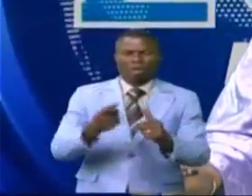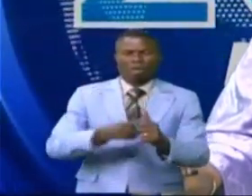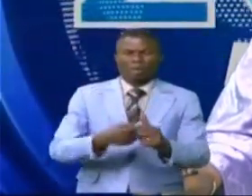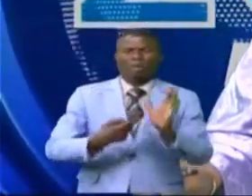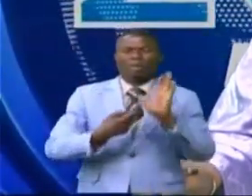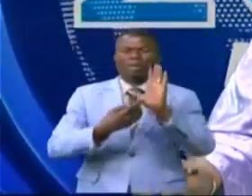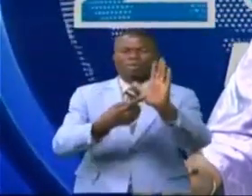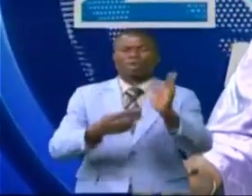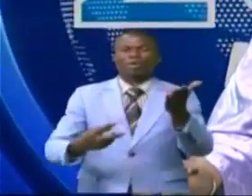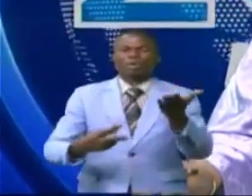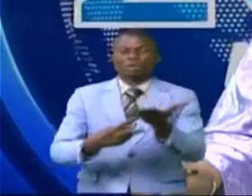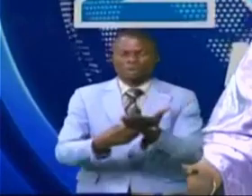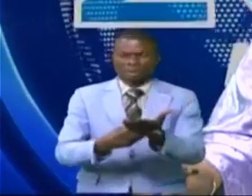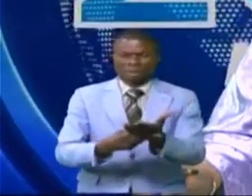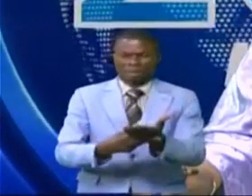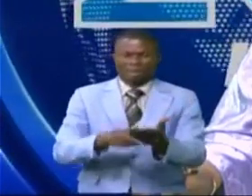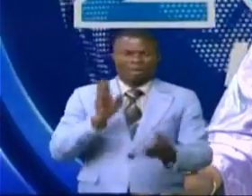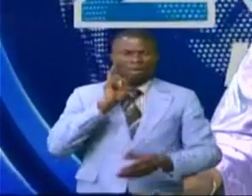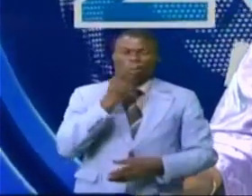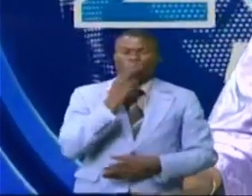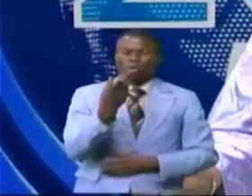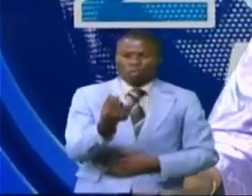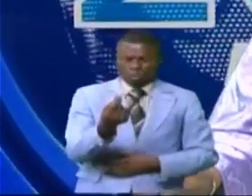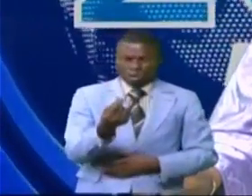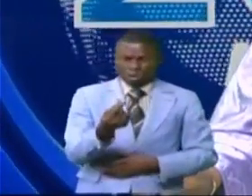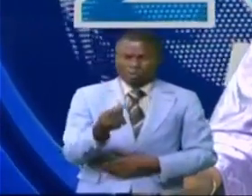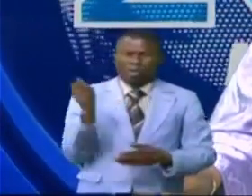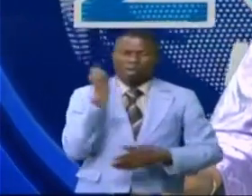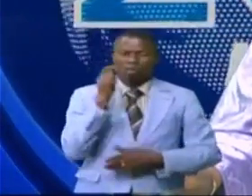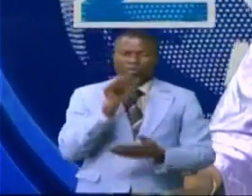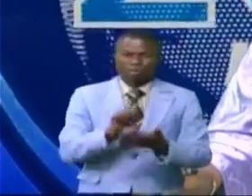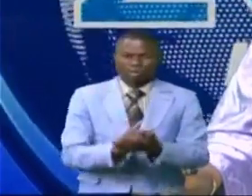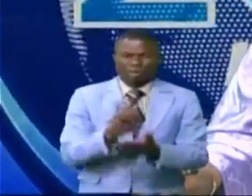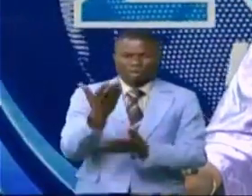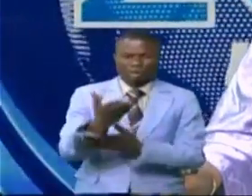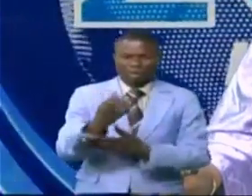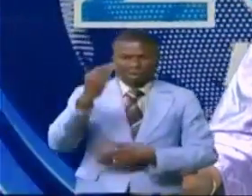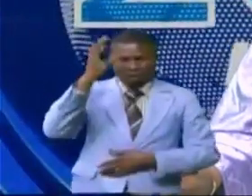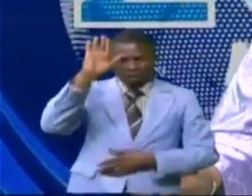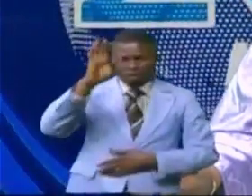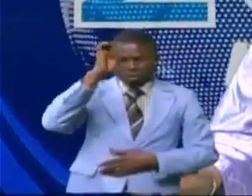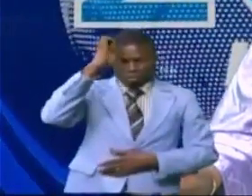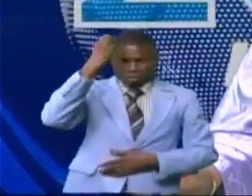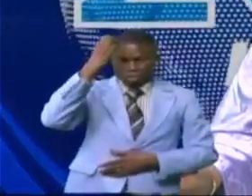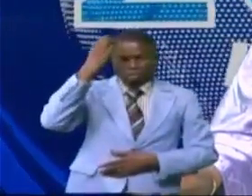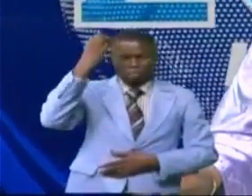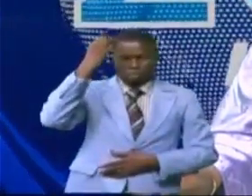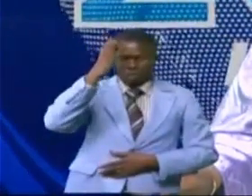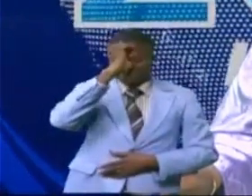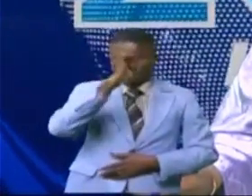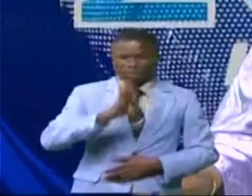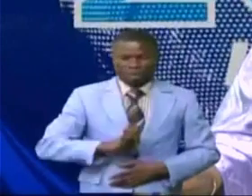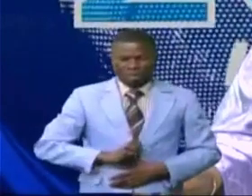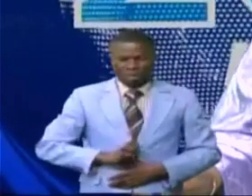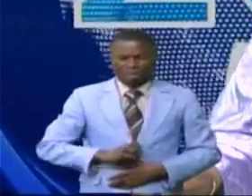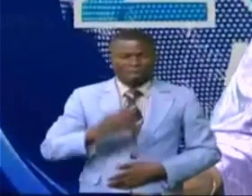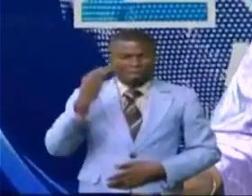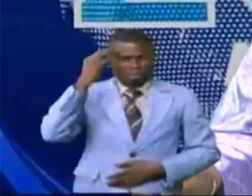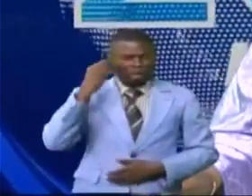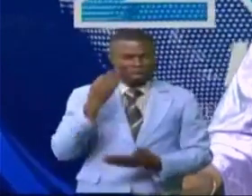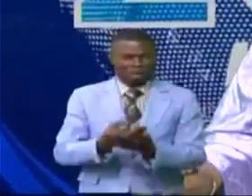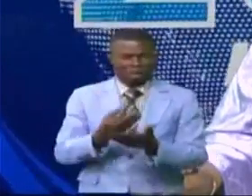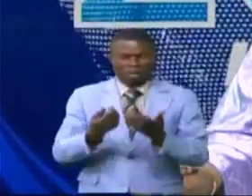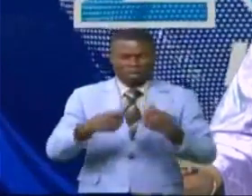billet produit par l'hôtel de monnaie sur commande de son Excellence Monsieur le Ministre des Finances est vendu sous l'encadrement de